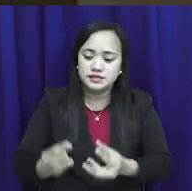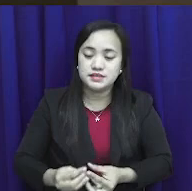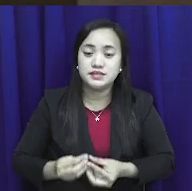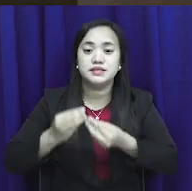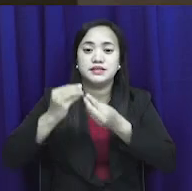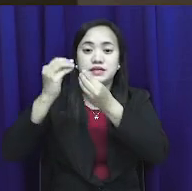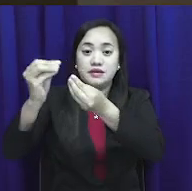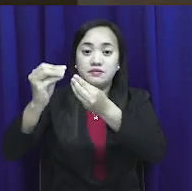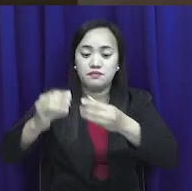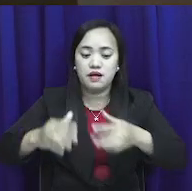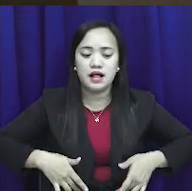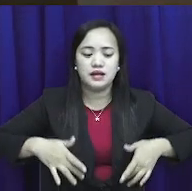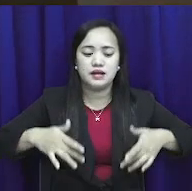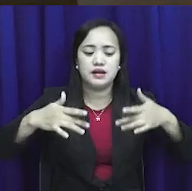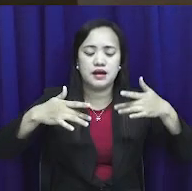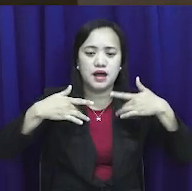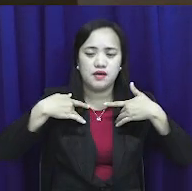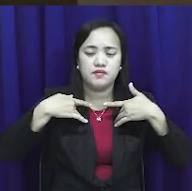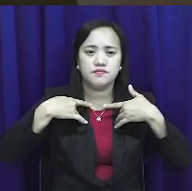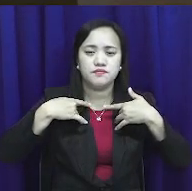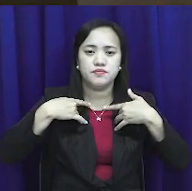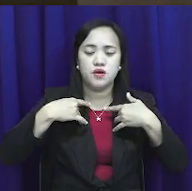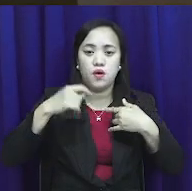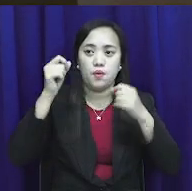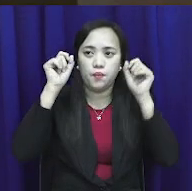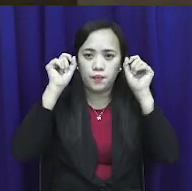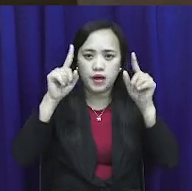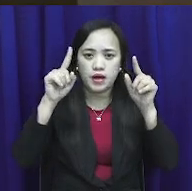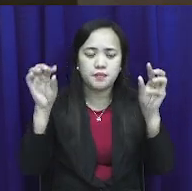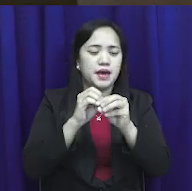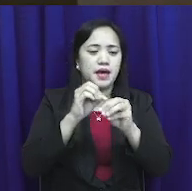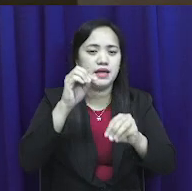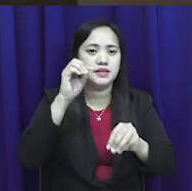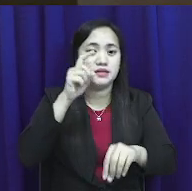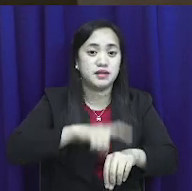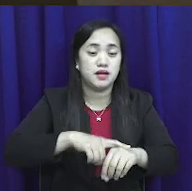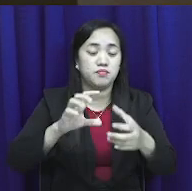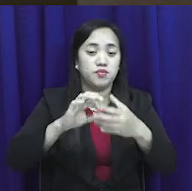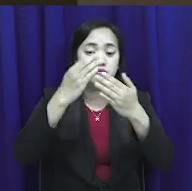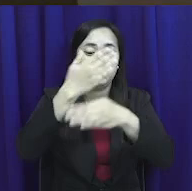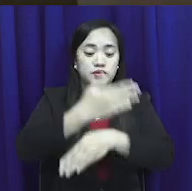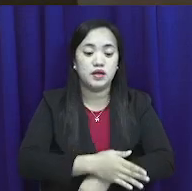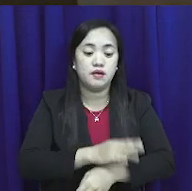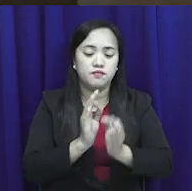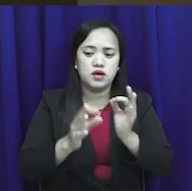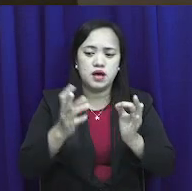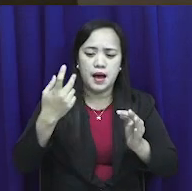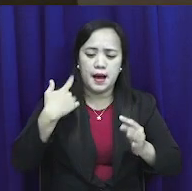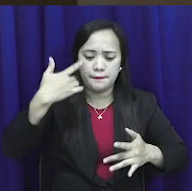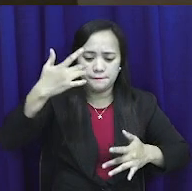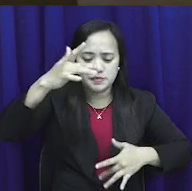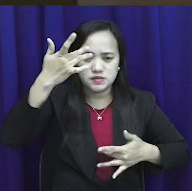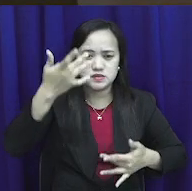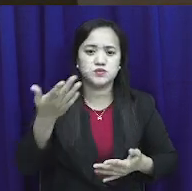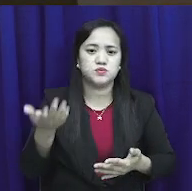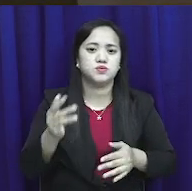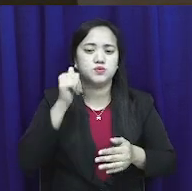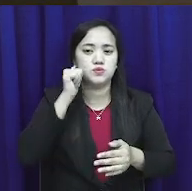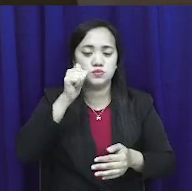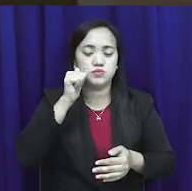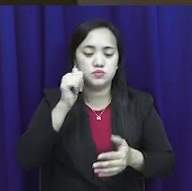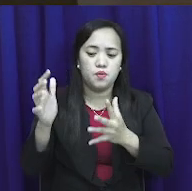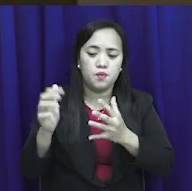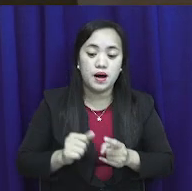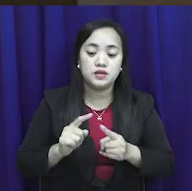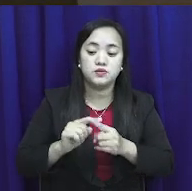kaya mong magising Anytime of the night ' ba na para lang kung pwede lang pag nagkasakit yung anak mo ikaw yung magkakasakit